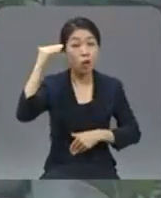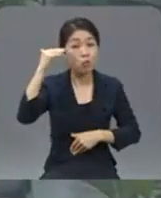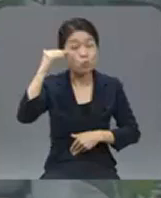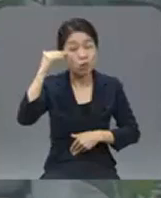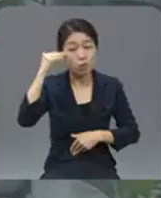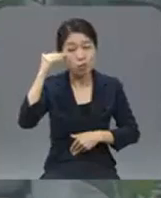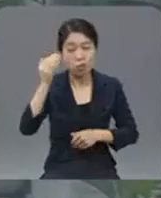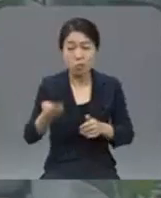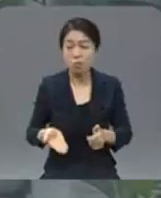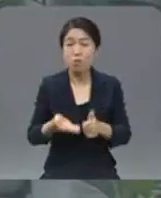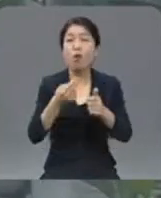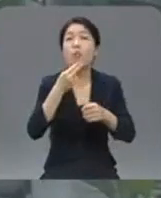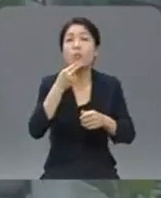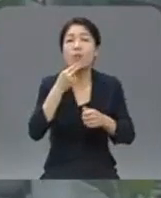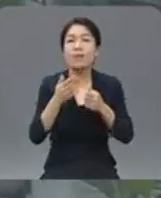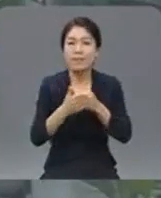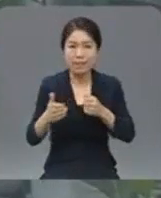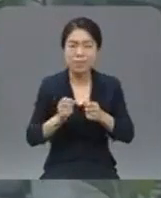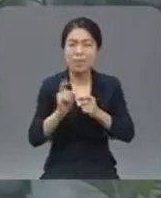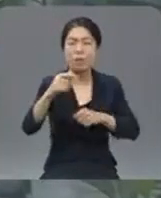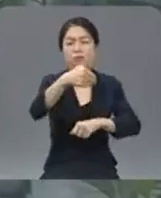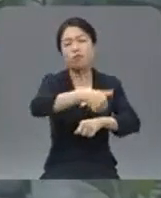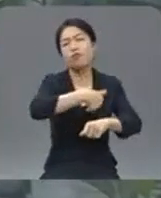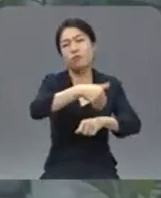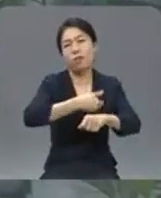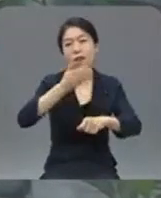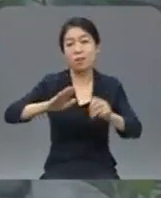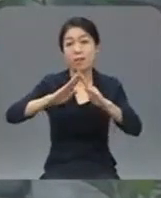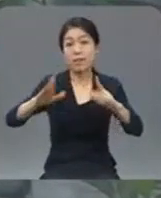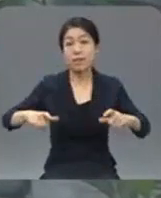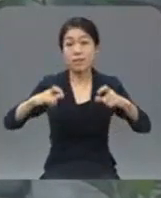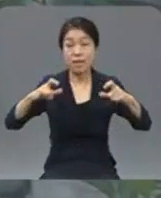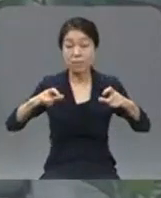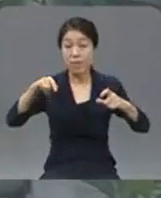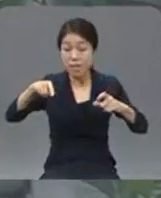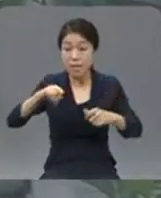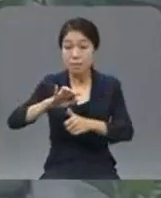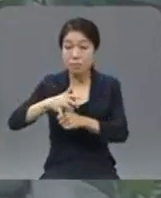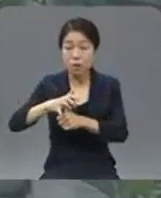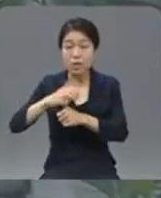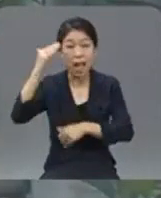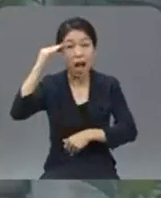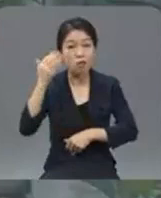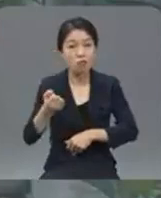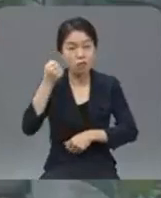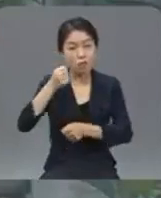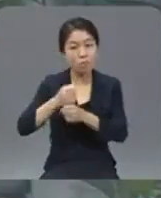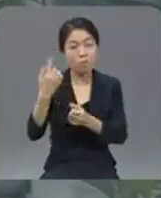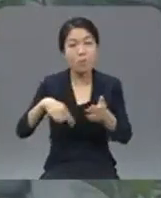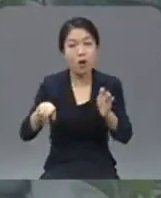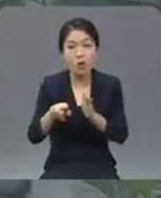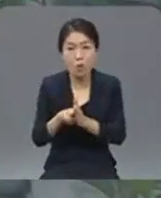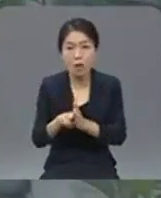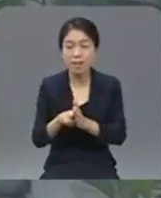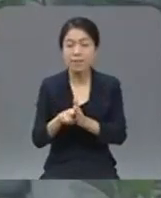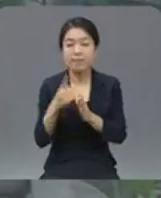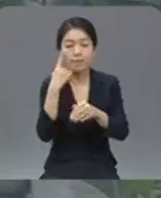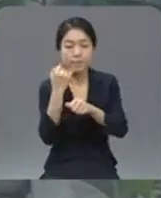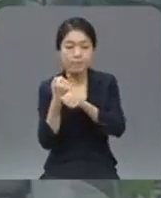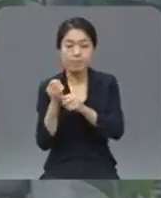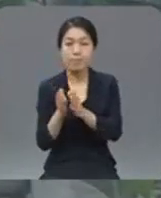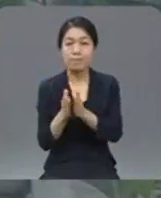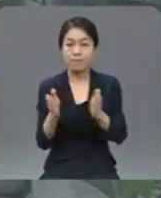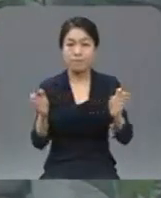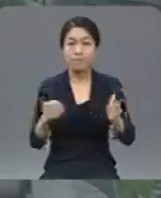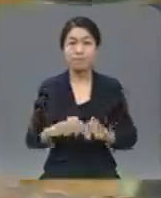주로 수입해 왔는데 전라남도가 송로버섯 국산화를 위한 연구를 시작했습니다 손준수 기자의 보도입니다